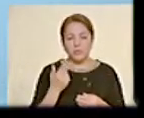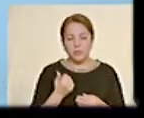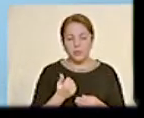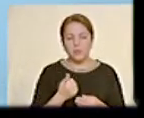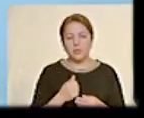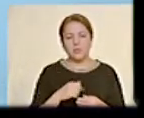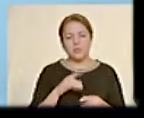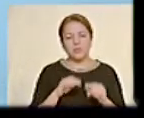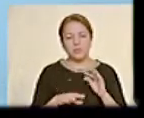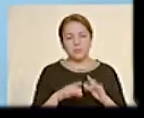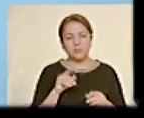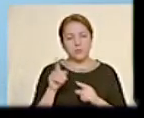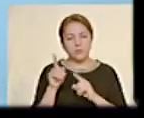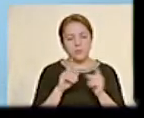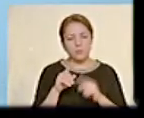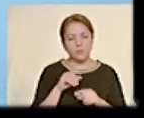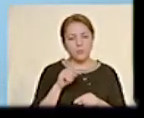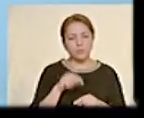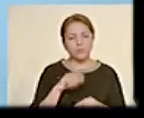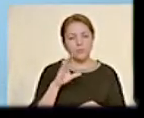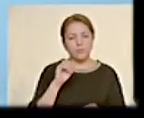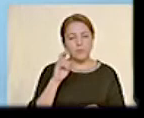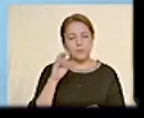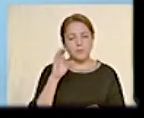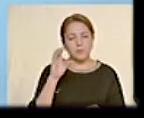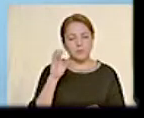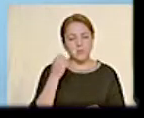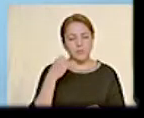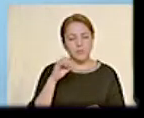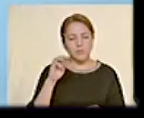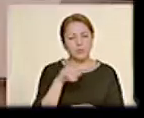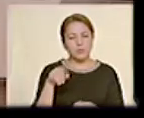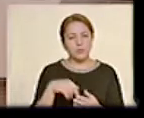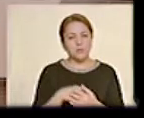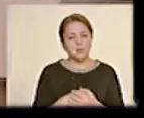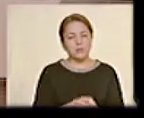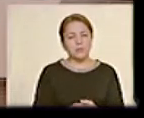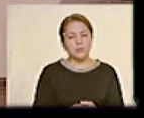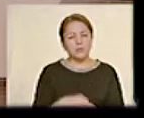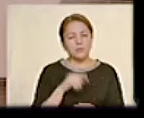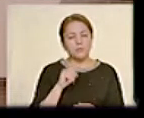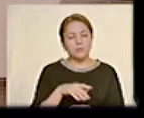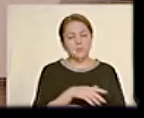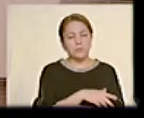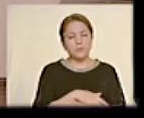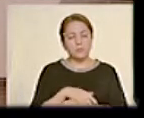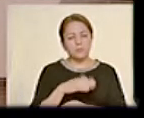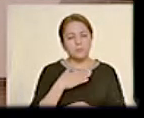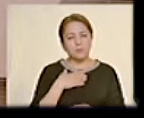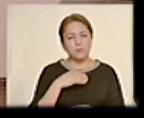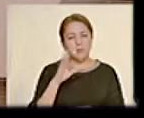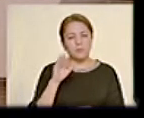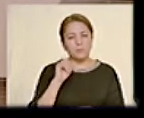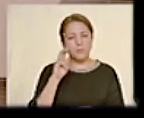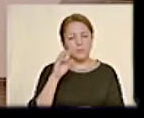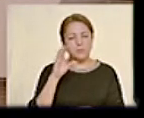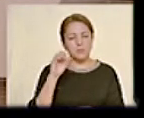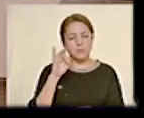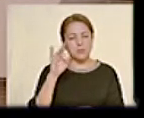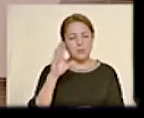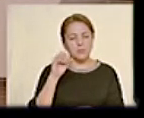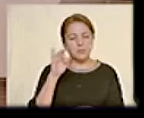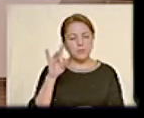ushbu veb-saytlarning o'z manzillari mavjud bo'lishi lozim va bu manzillar bizda